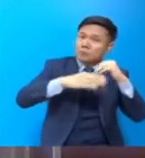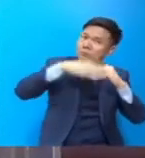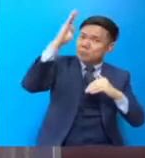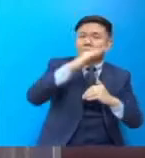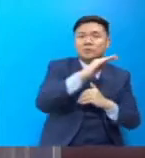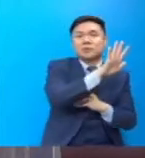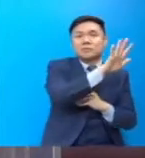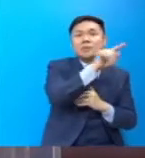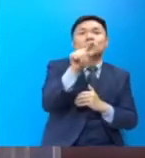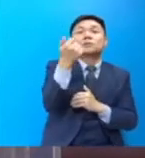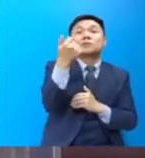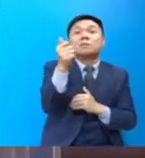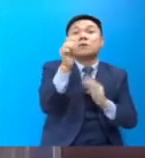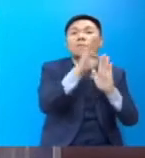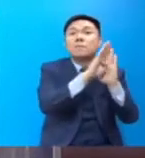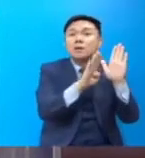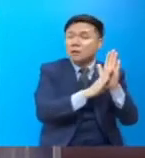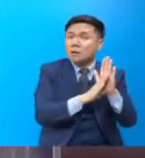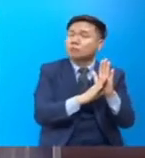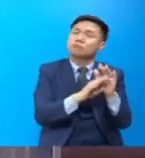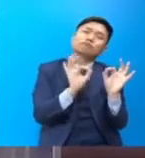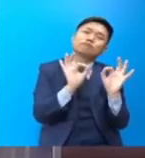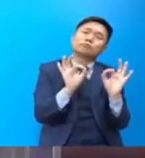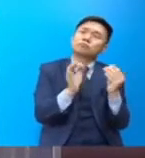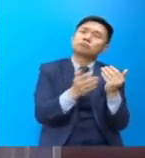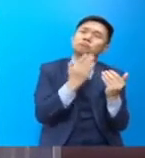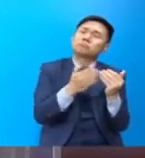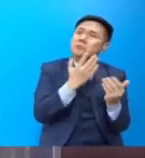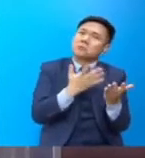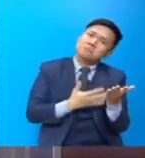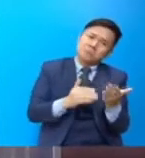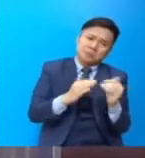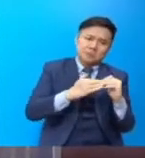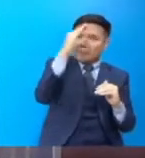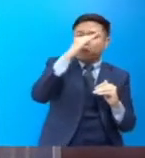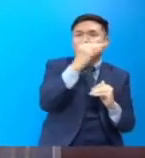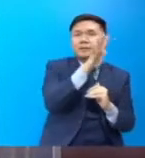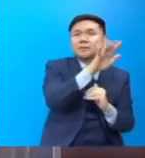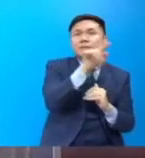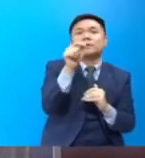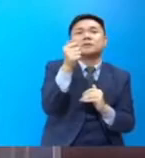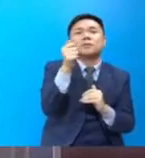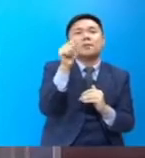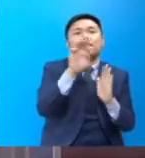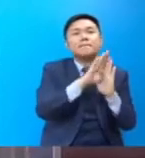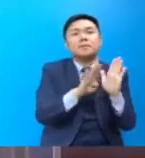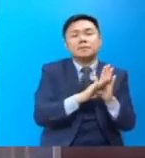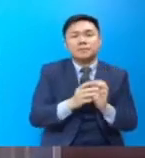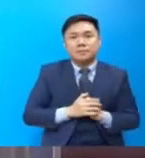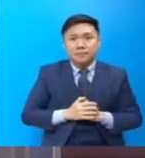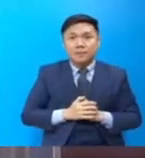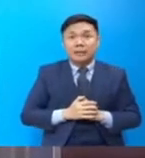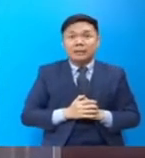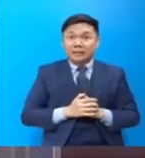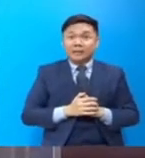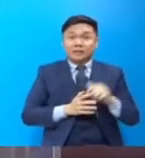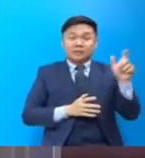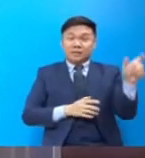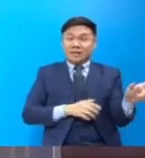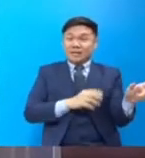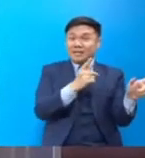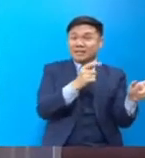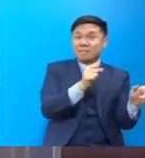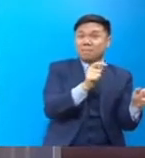biliar tampel pepaya coba itu saya melihat bahwa kastam dalam hal Dia memberi kuasa kepada